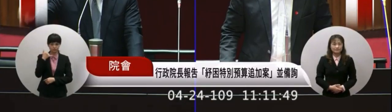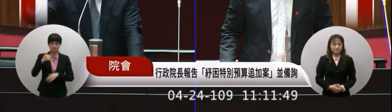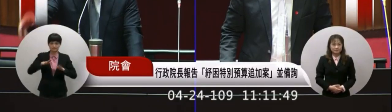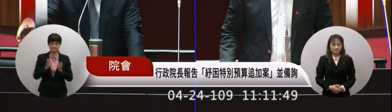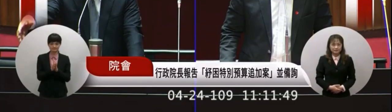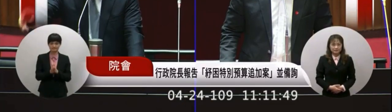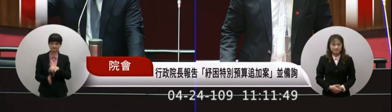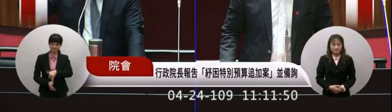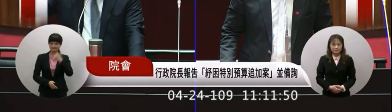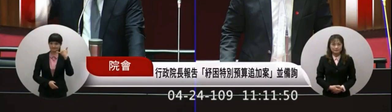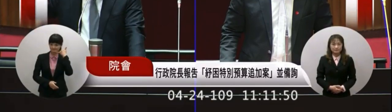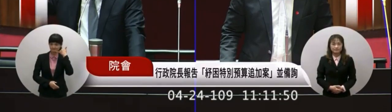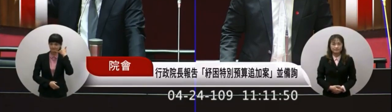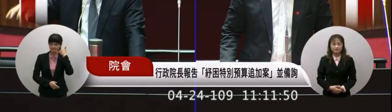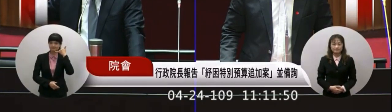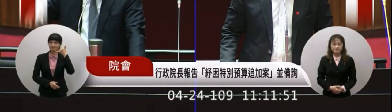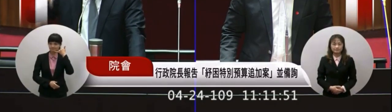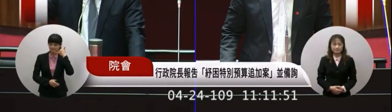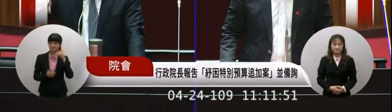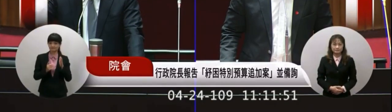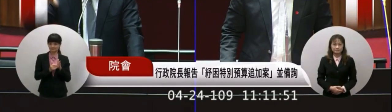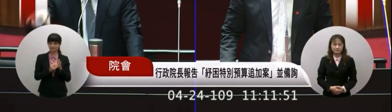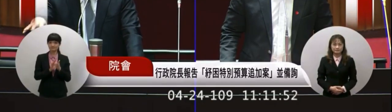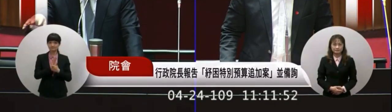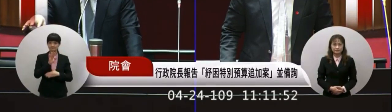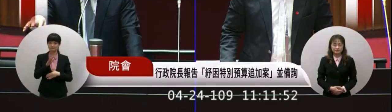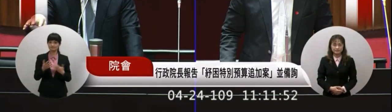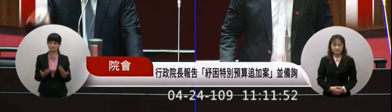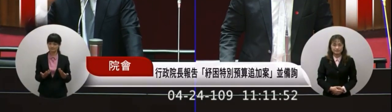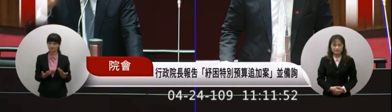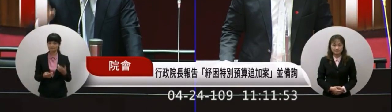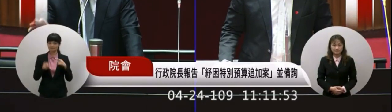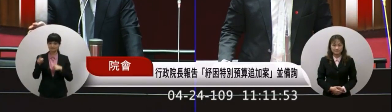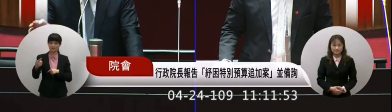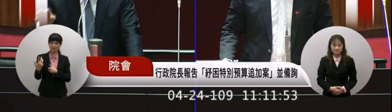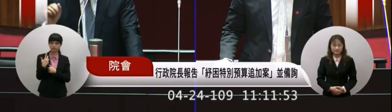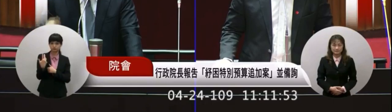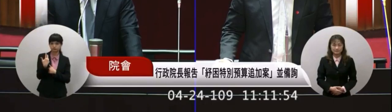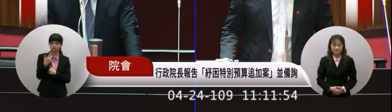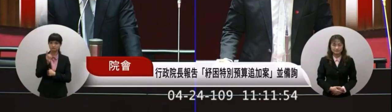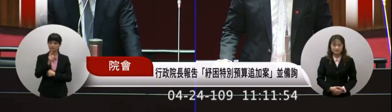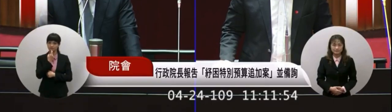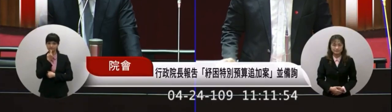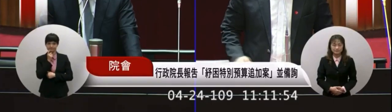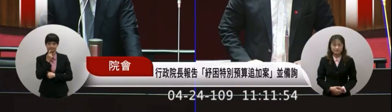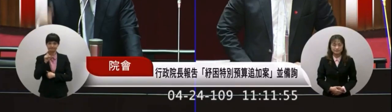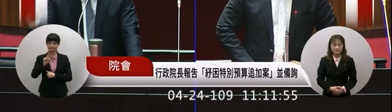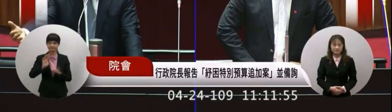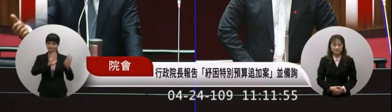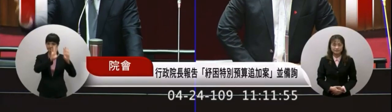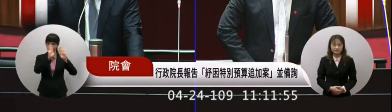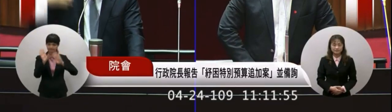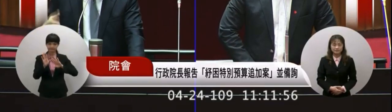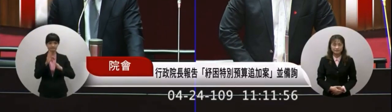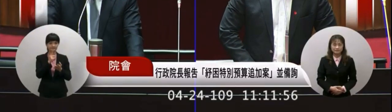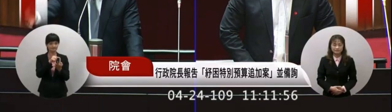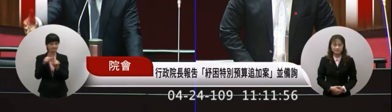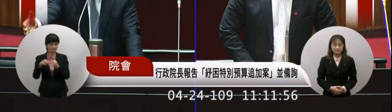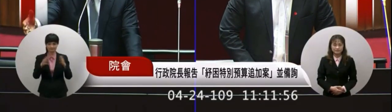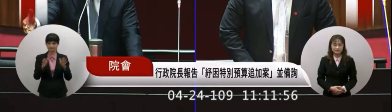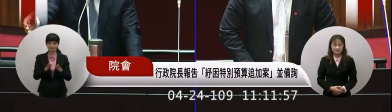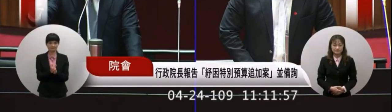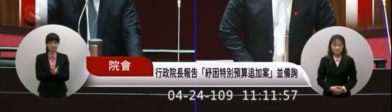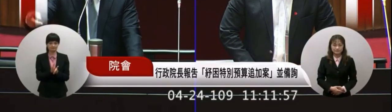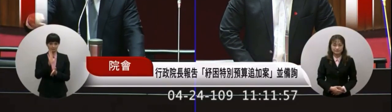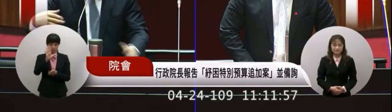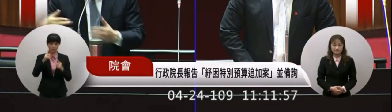有人接，接了後相關伊的案件種類是啥物款情形，馬上有人